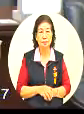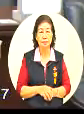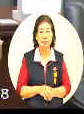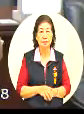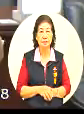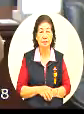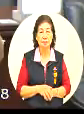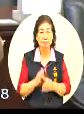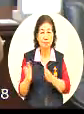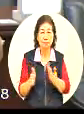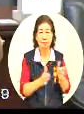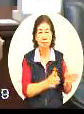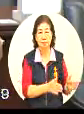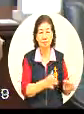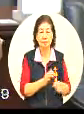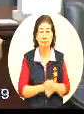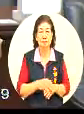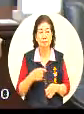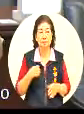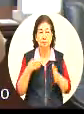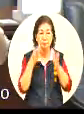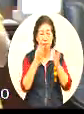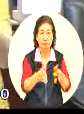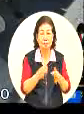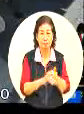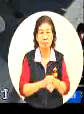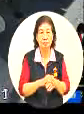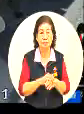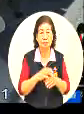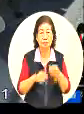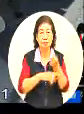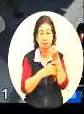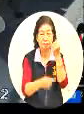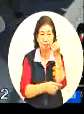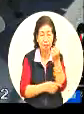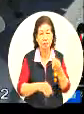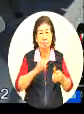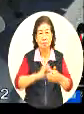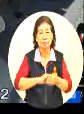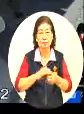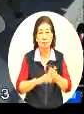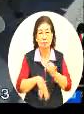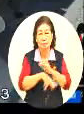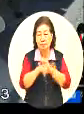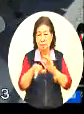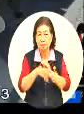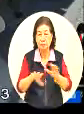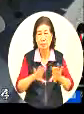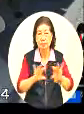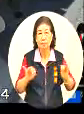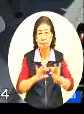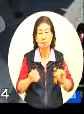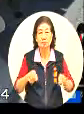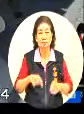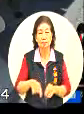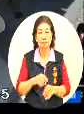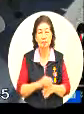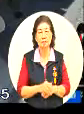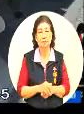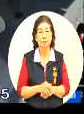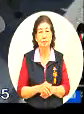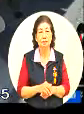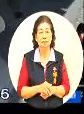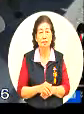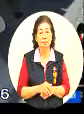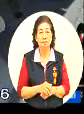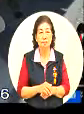那另外，本席针对我们法定空地哦，法定空地哦，有迄个我们的